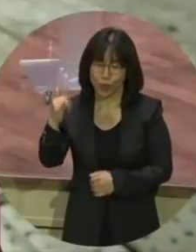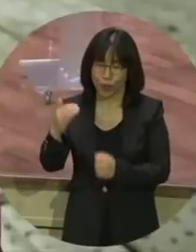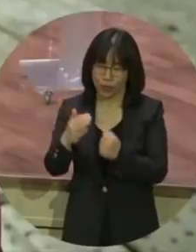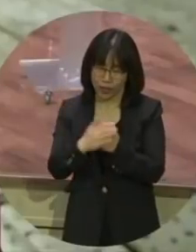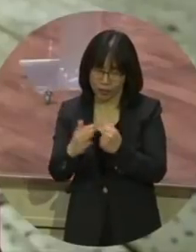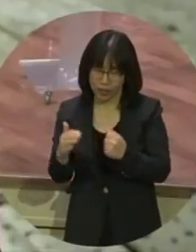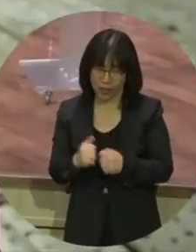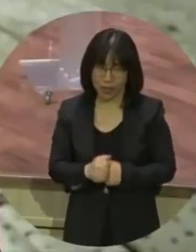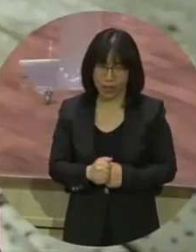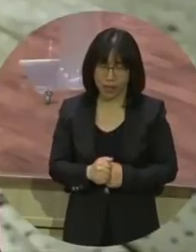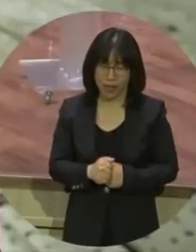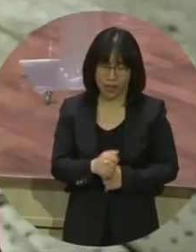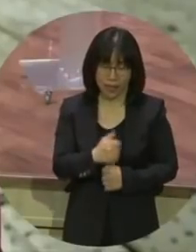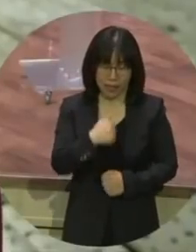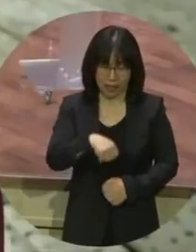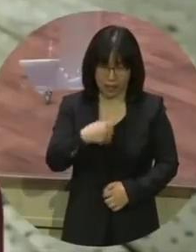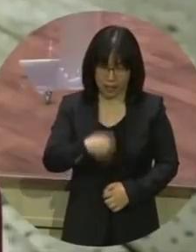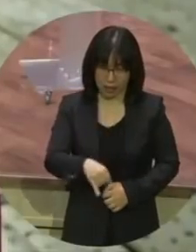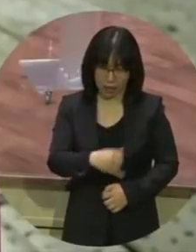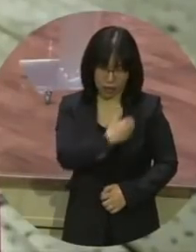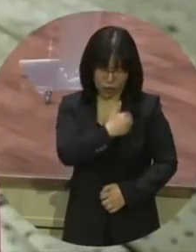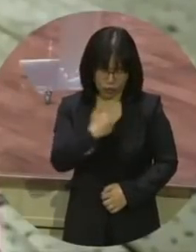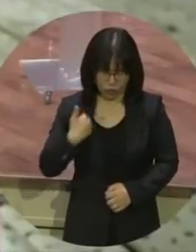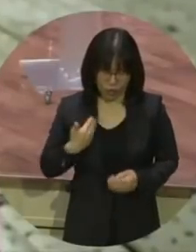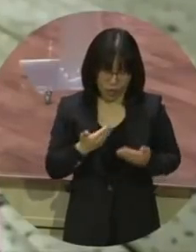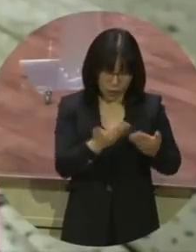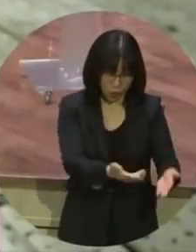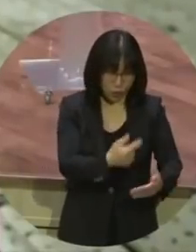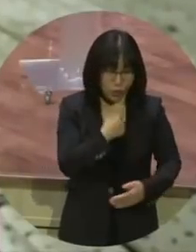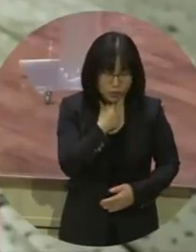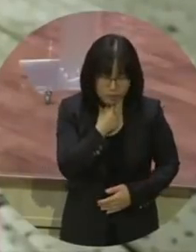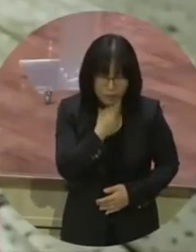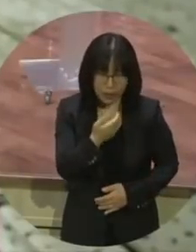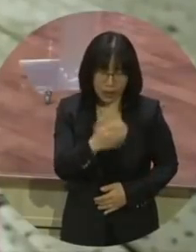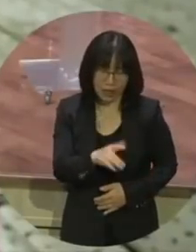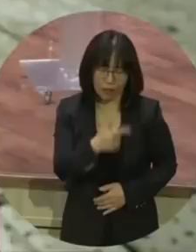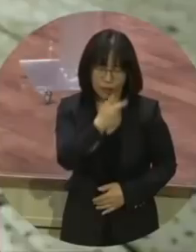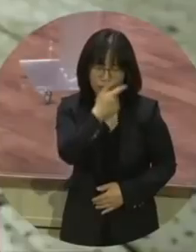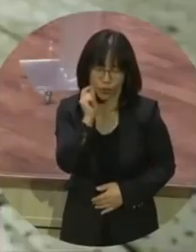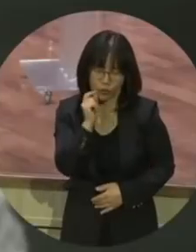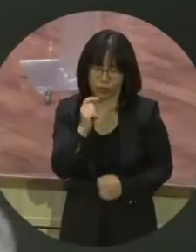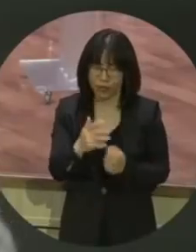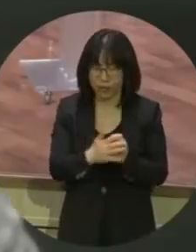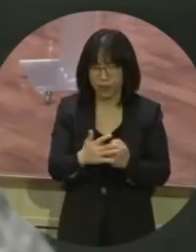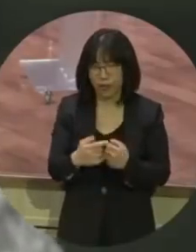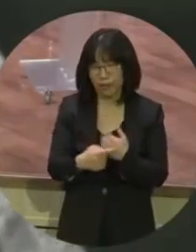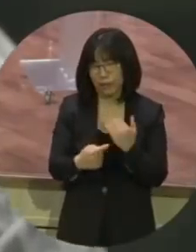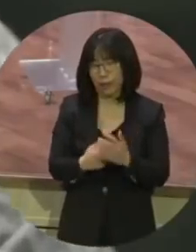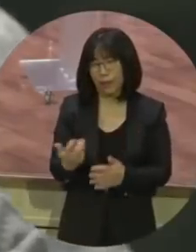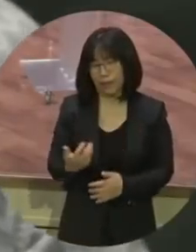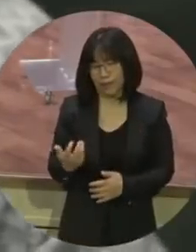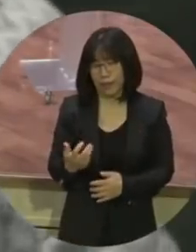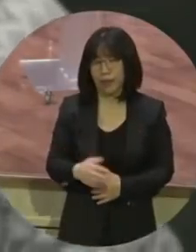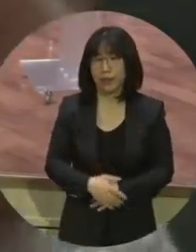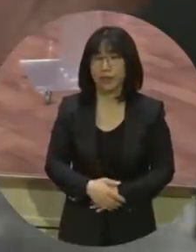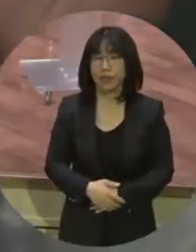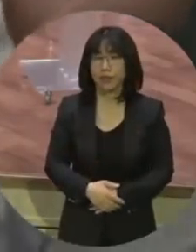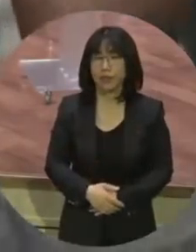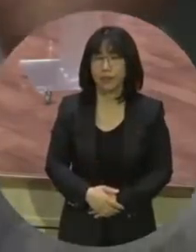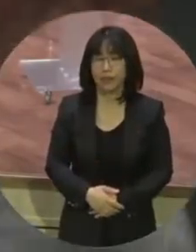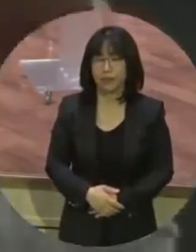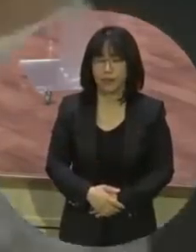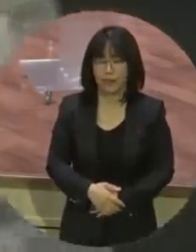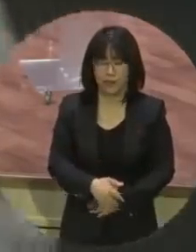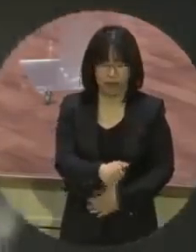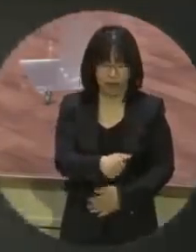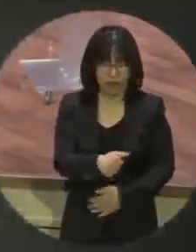이렇게 뭔가를 충분하게 해줘야 되는데 그런 것도 못 해주고 그래서 참 마음이 아픕니다. 아들이라는 것은 어느 누가